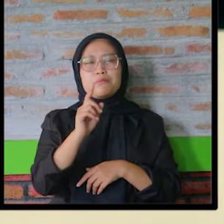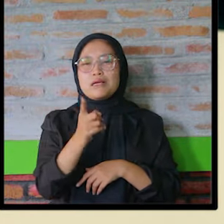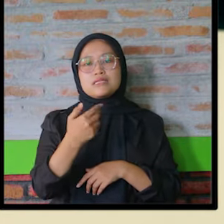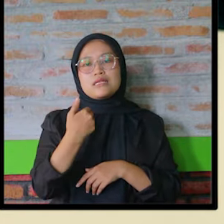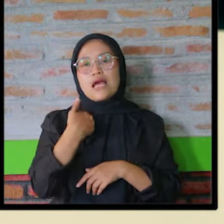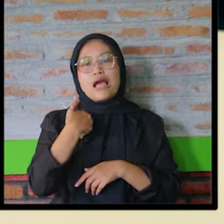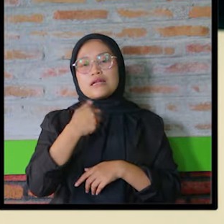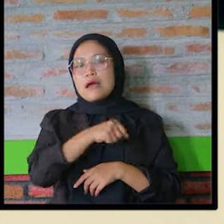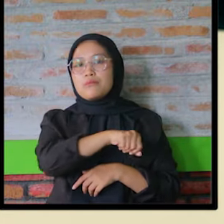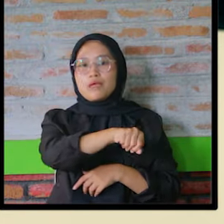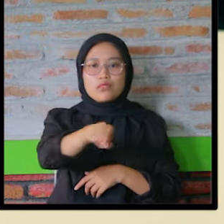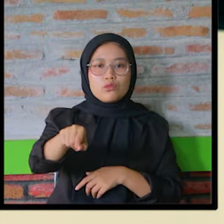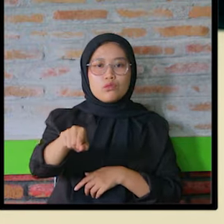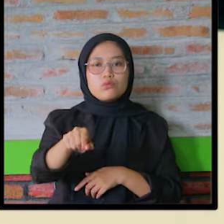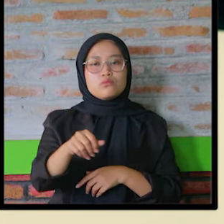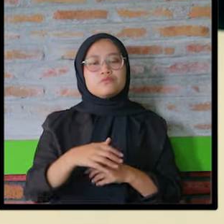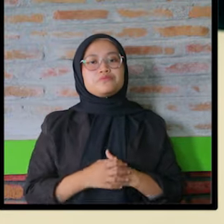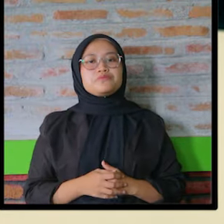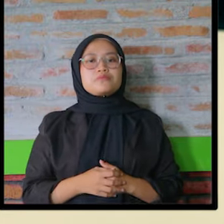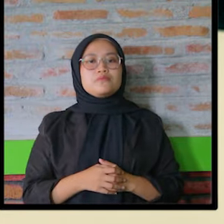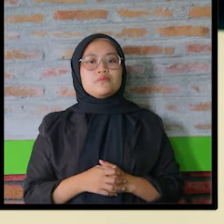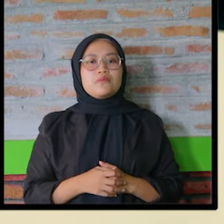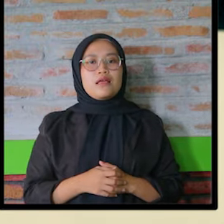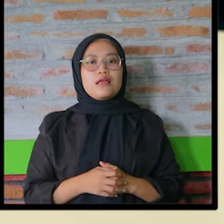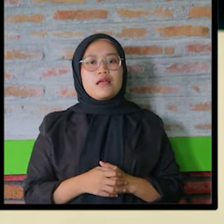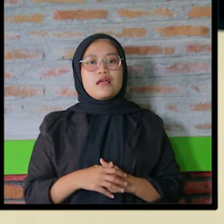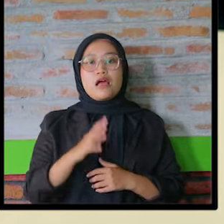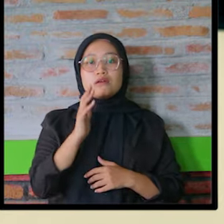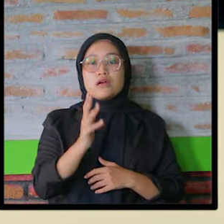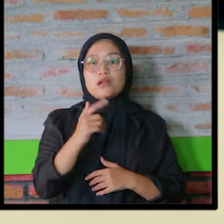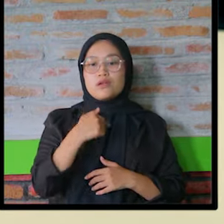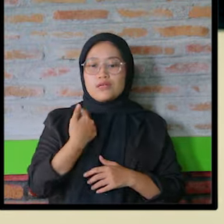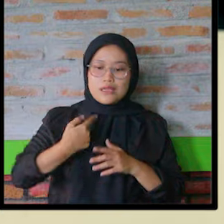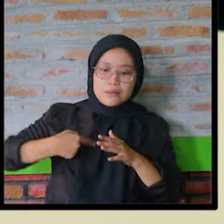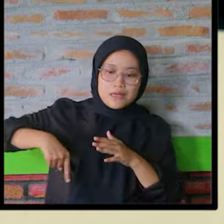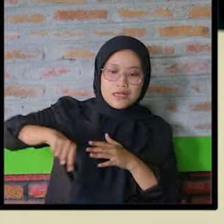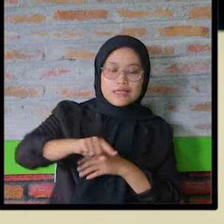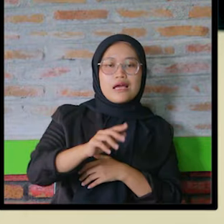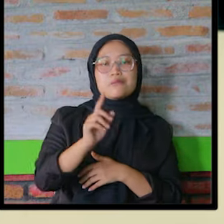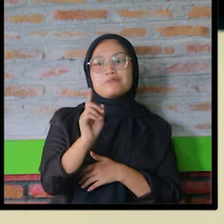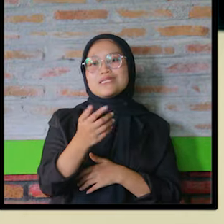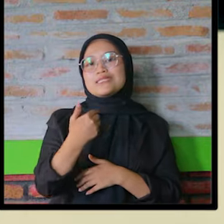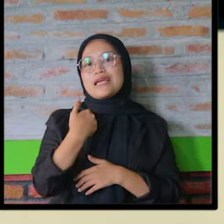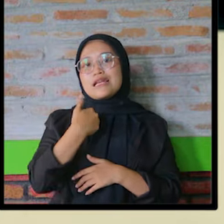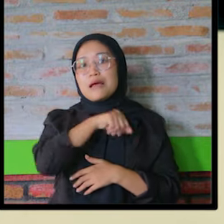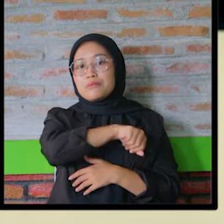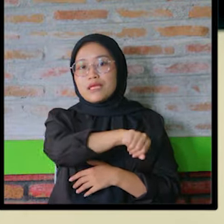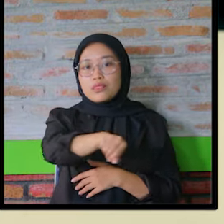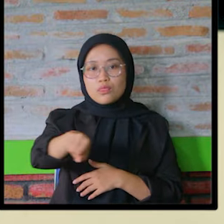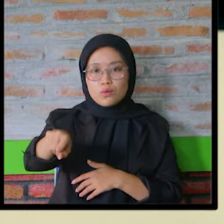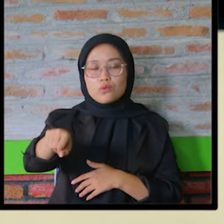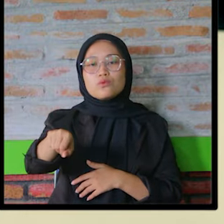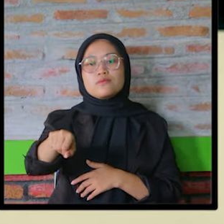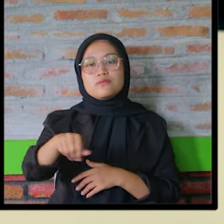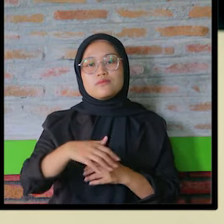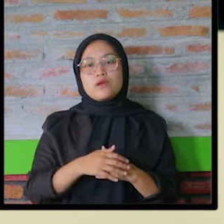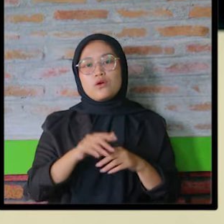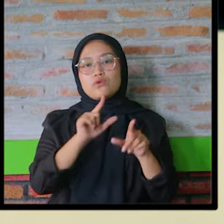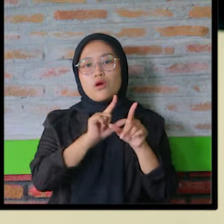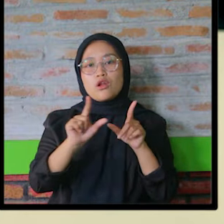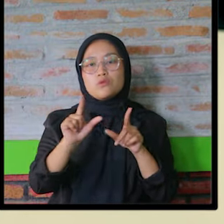nih nih mesti kalau kita melingkar ada pintunya walaupun apa namanya agak lama